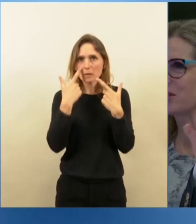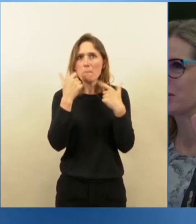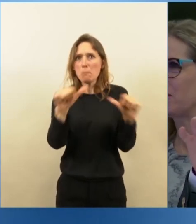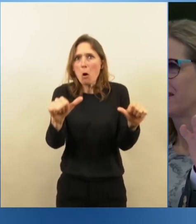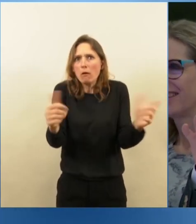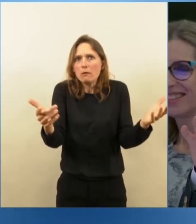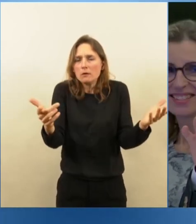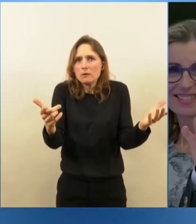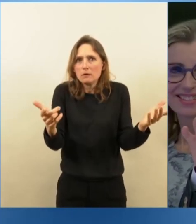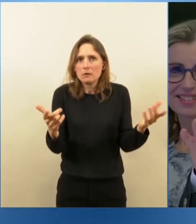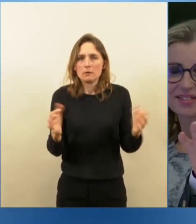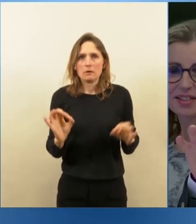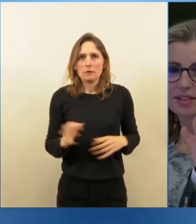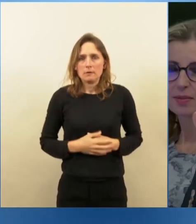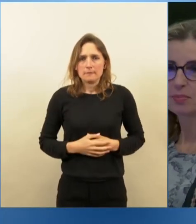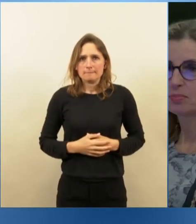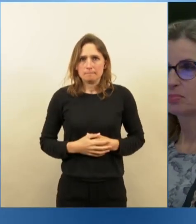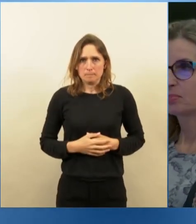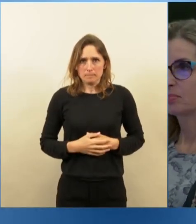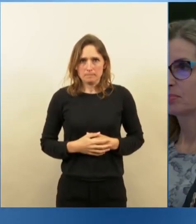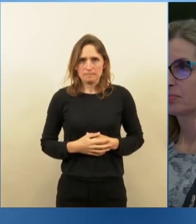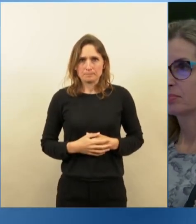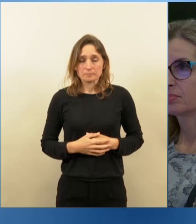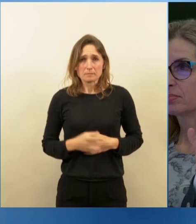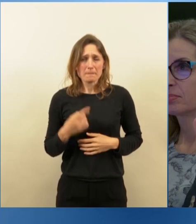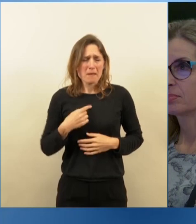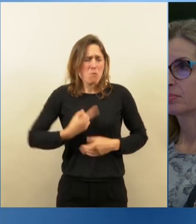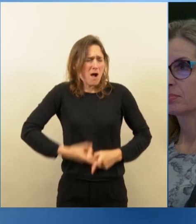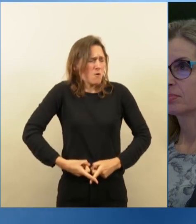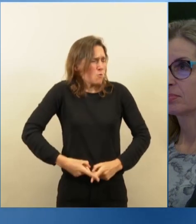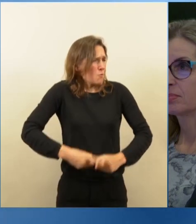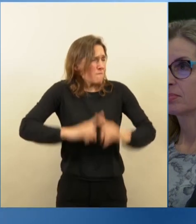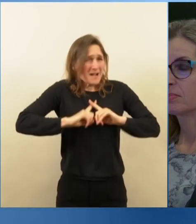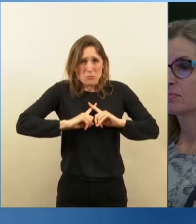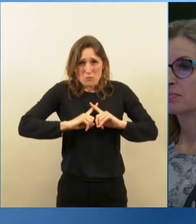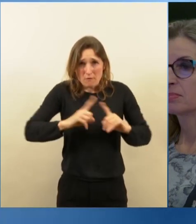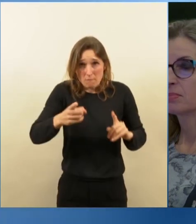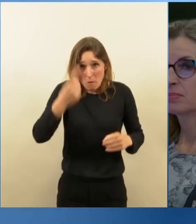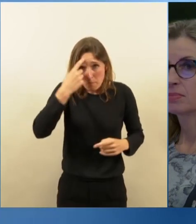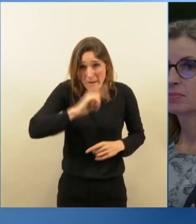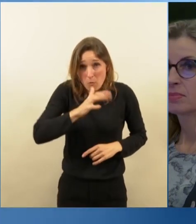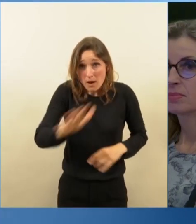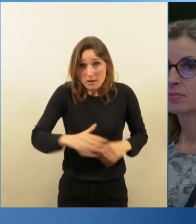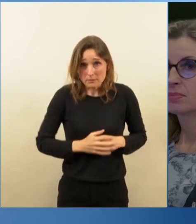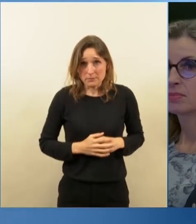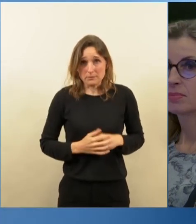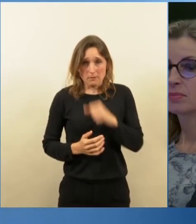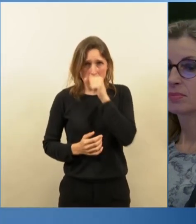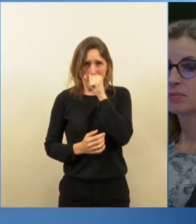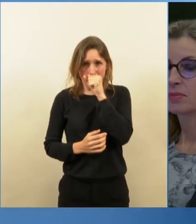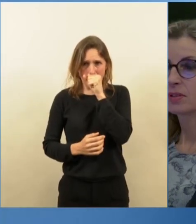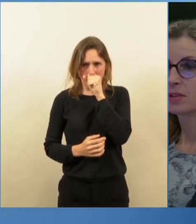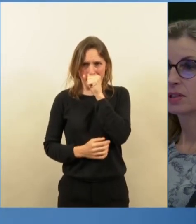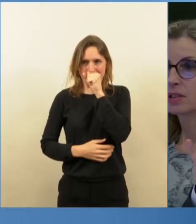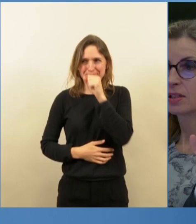mais je le suis je le suis avec une conviction que vous n'imaginez pas parce que quand je